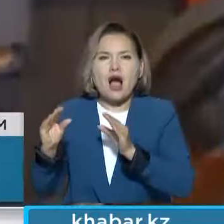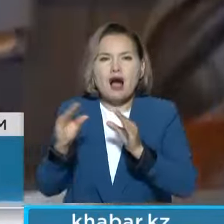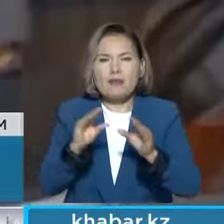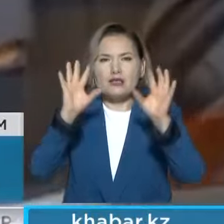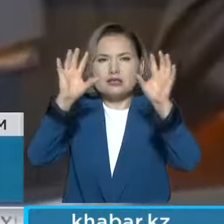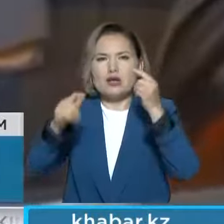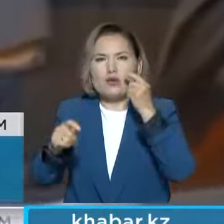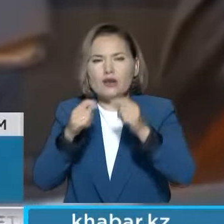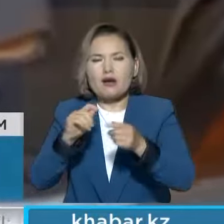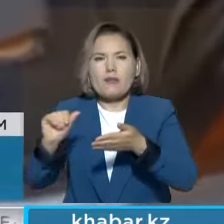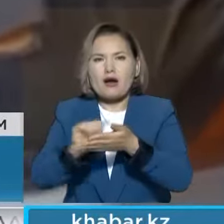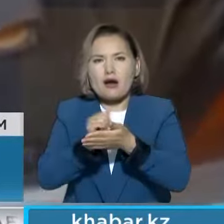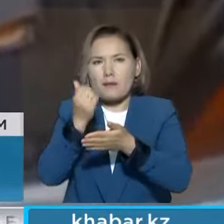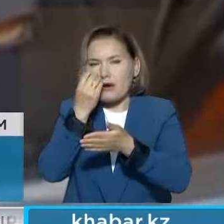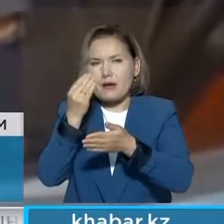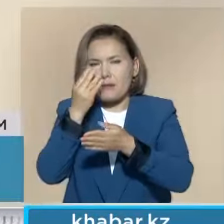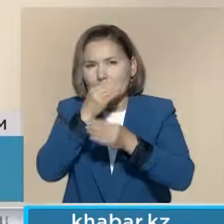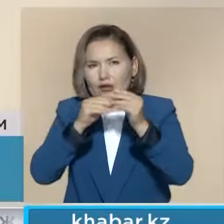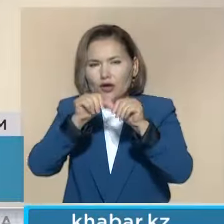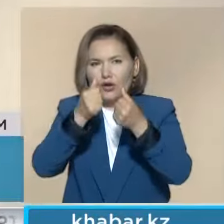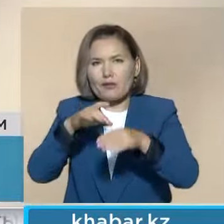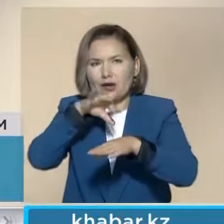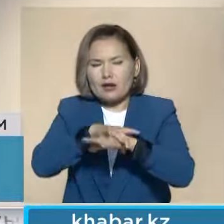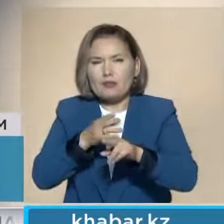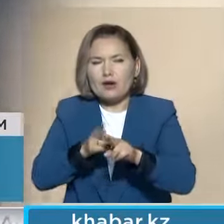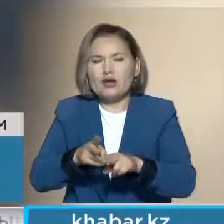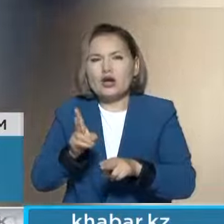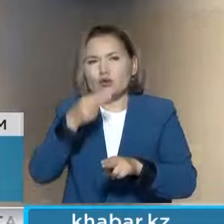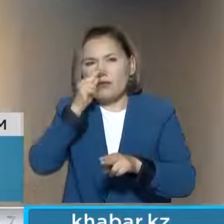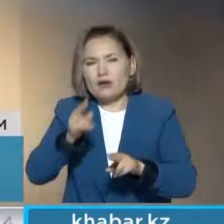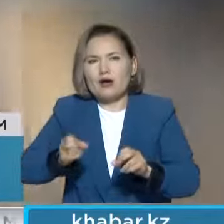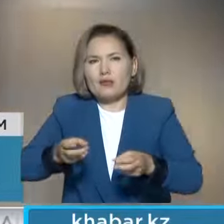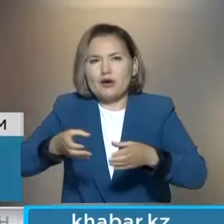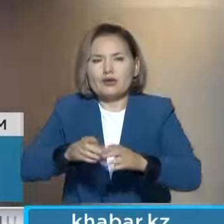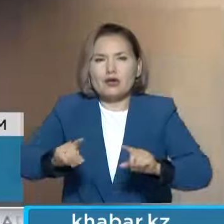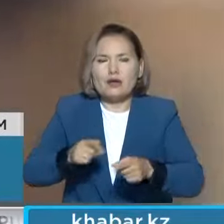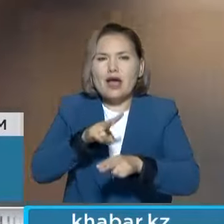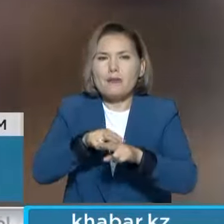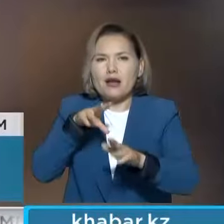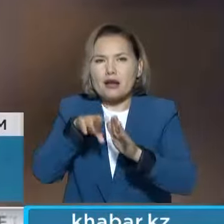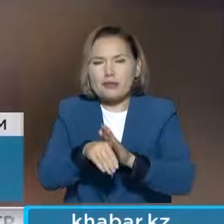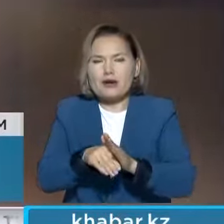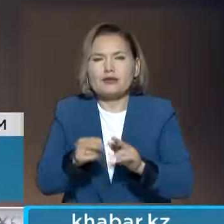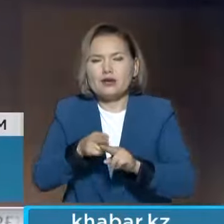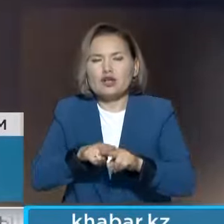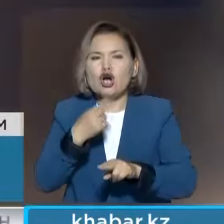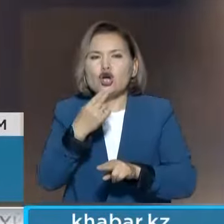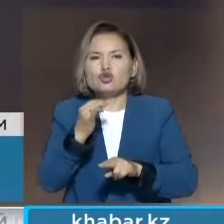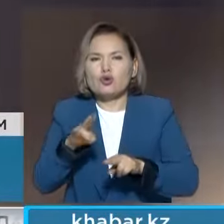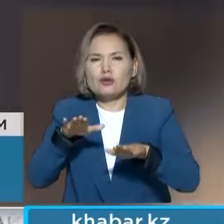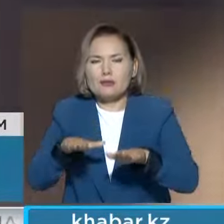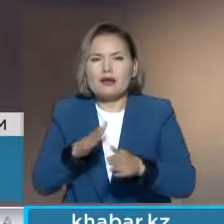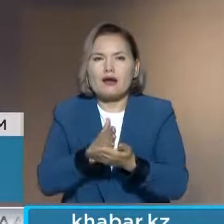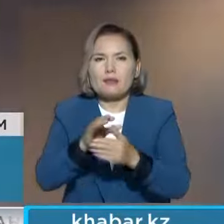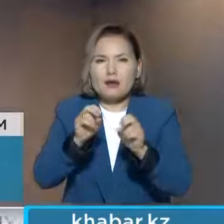автокөлікті заңсыз есепке қойғандардың үстінен үкім шықты. Олардың қатарында полиция мен халыққа қызмет көрсету